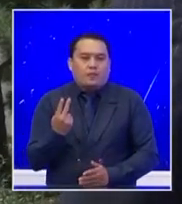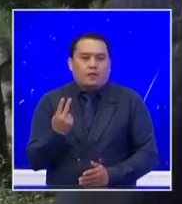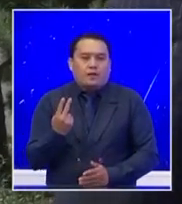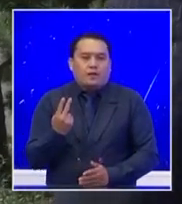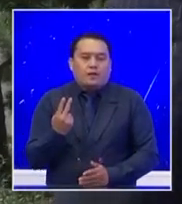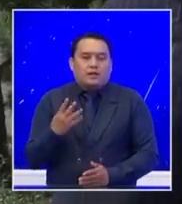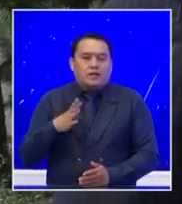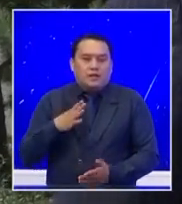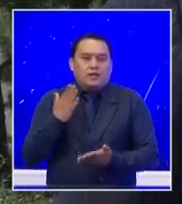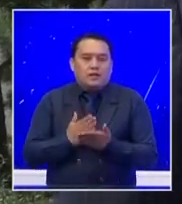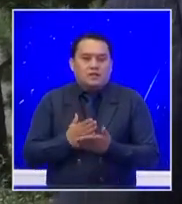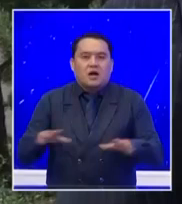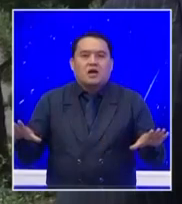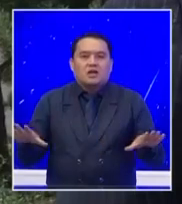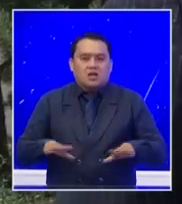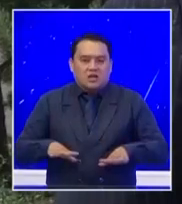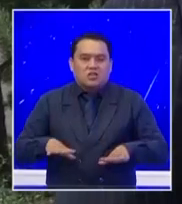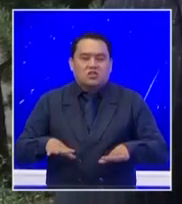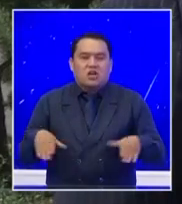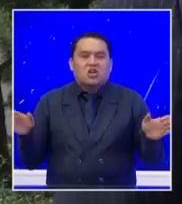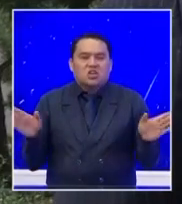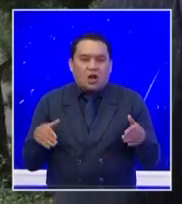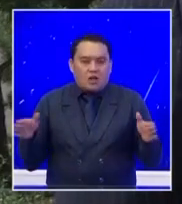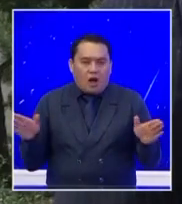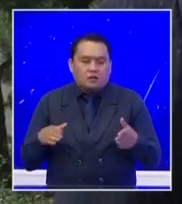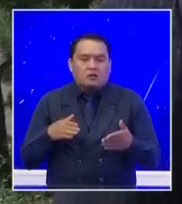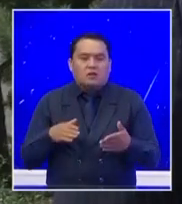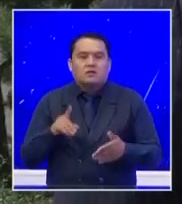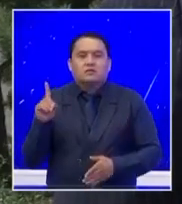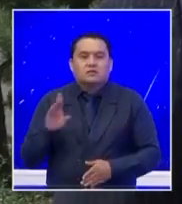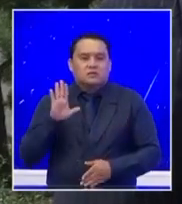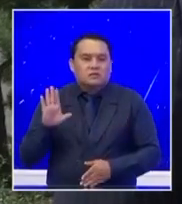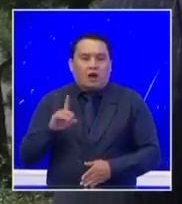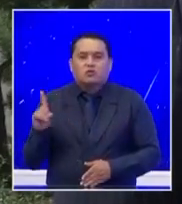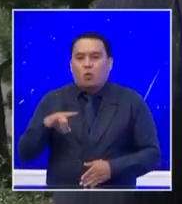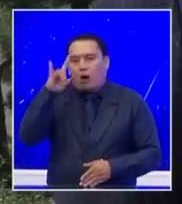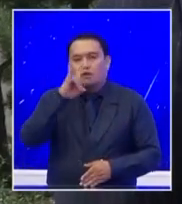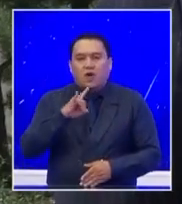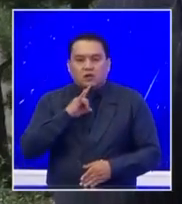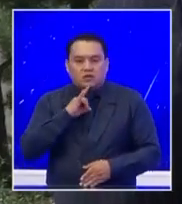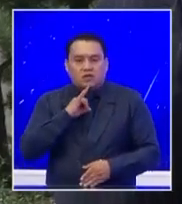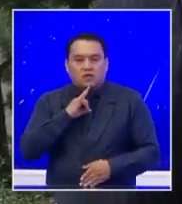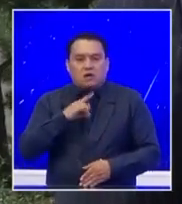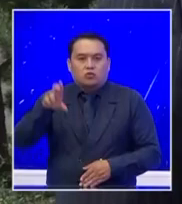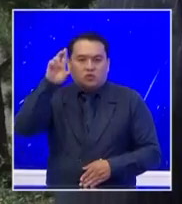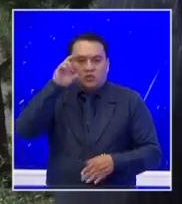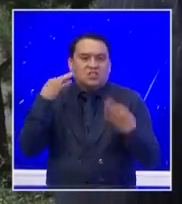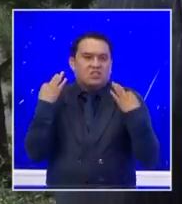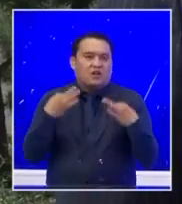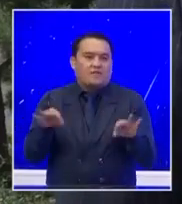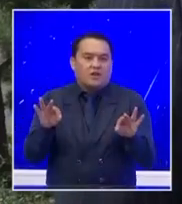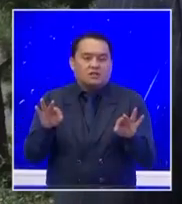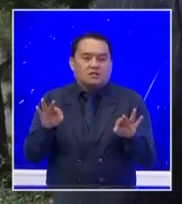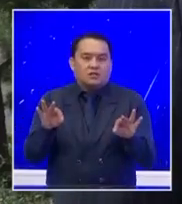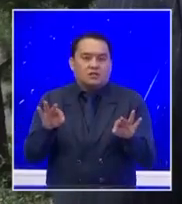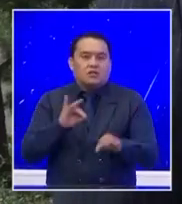По сторонам герба изображены мифические крылатые кони, которые означают, что Казахстан – страна независимая,